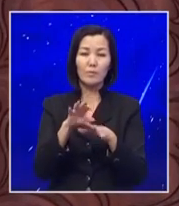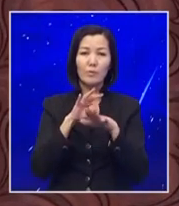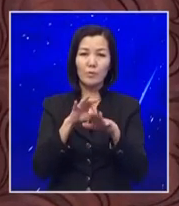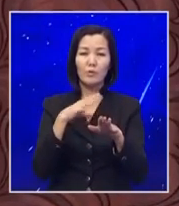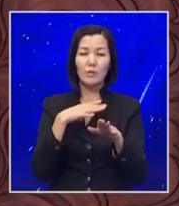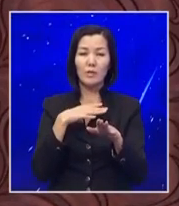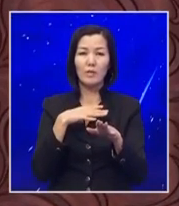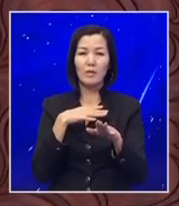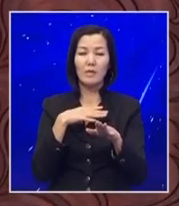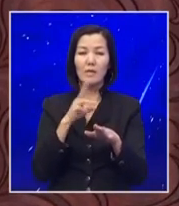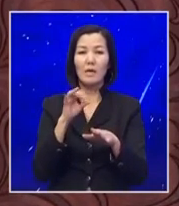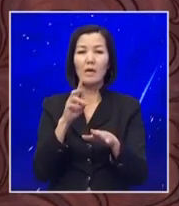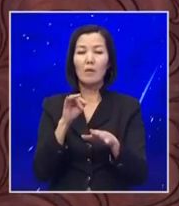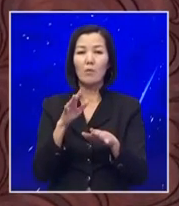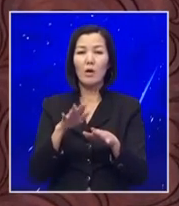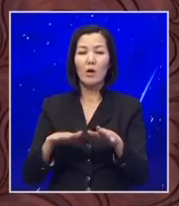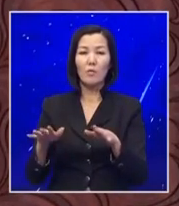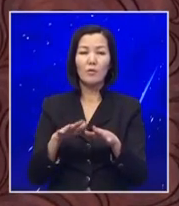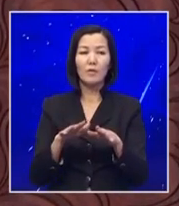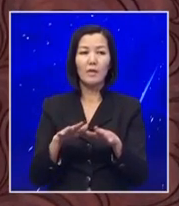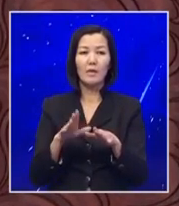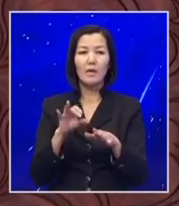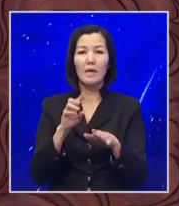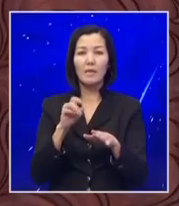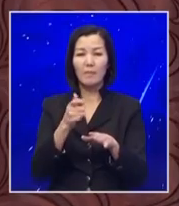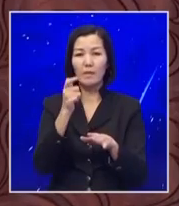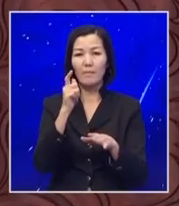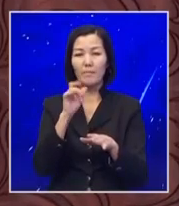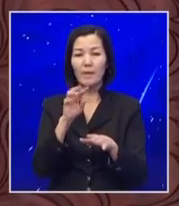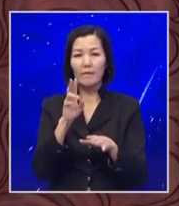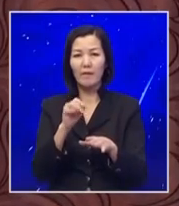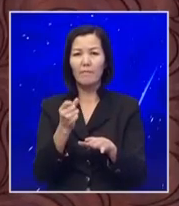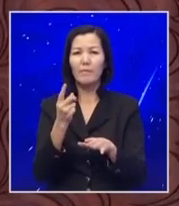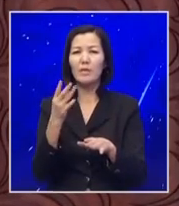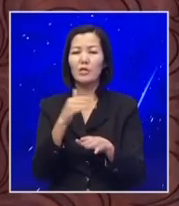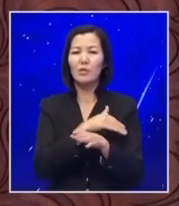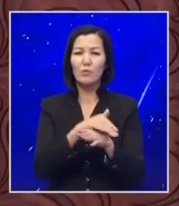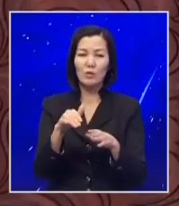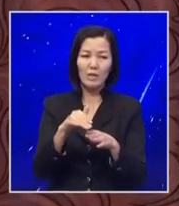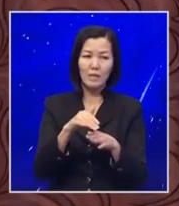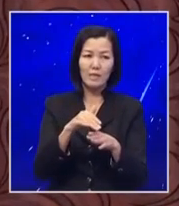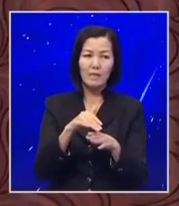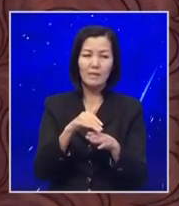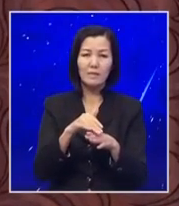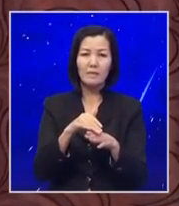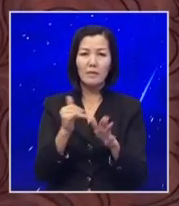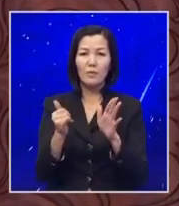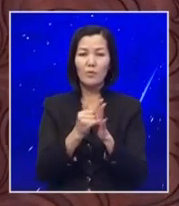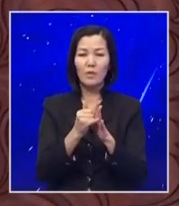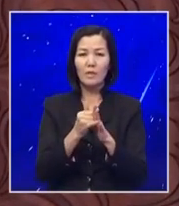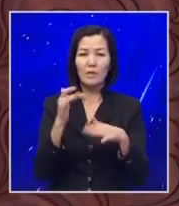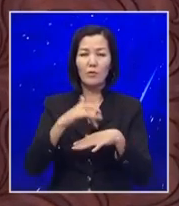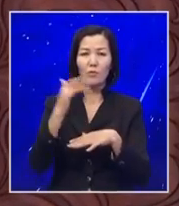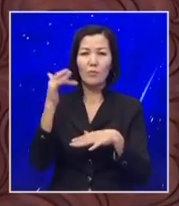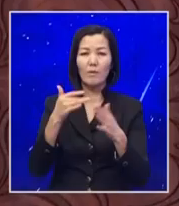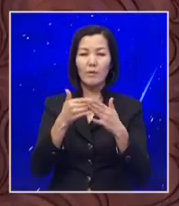олар жүргізілді. Қарабалық ауылында Акименко, Панфилов, Қапсаматова, Лихачев көшелеріндегі орналасқан көп қабатты